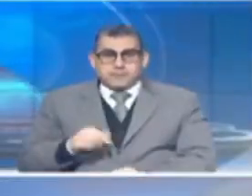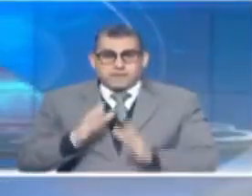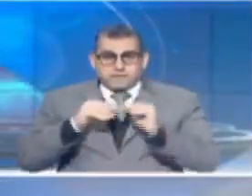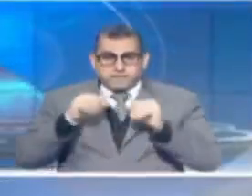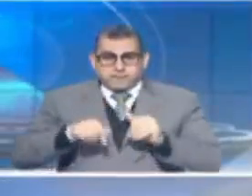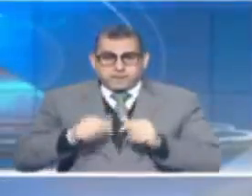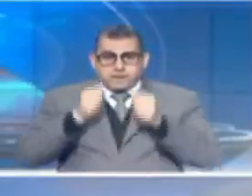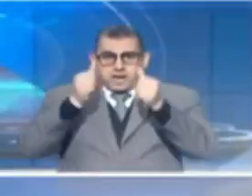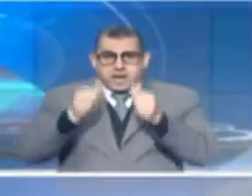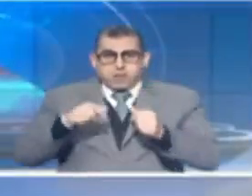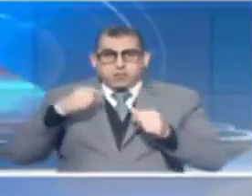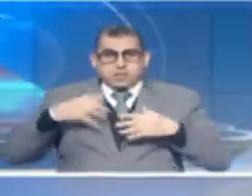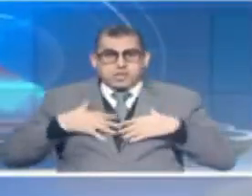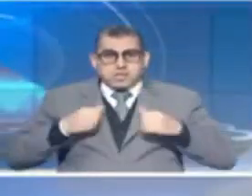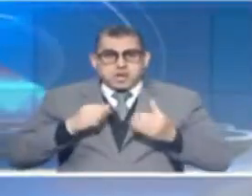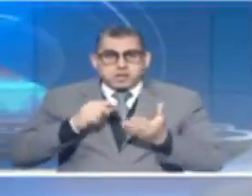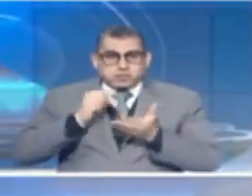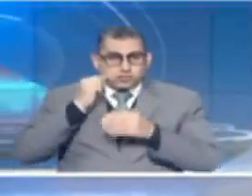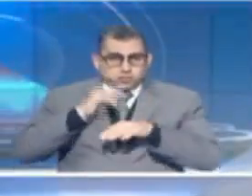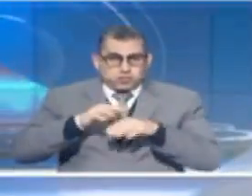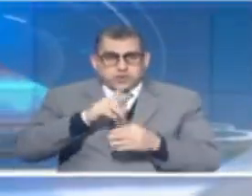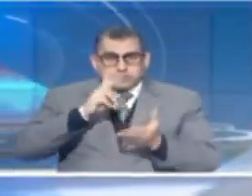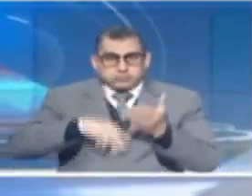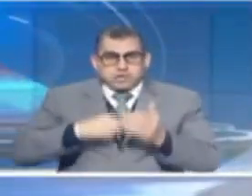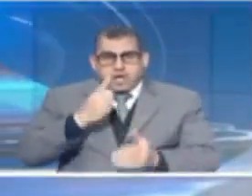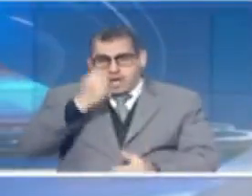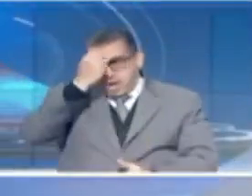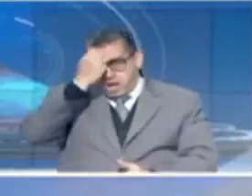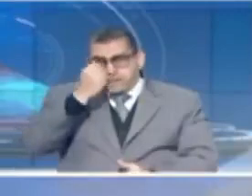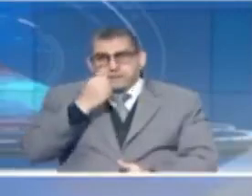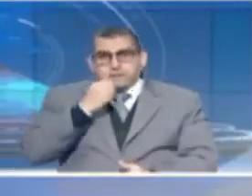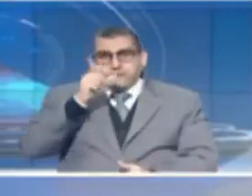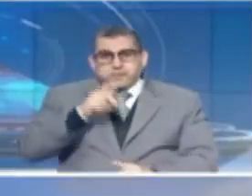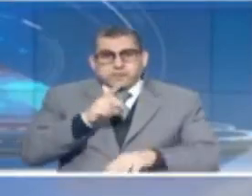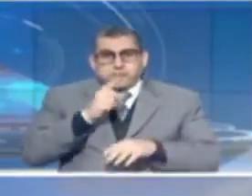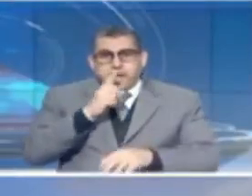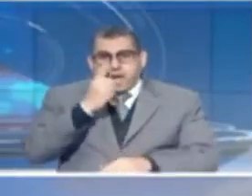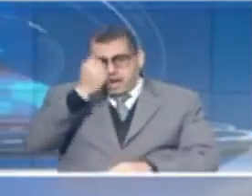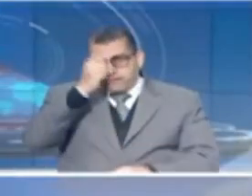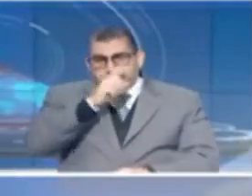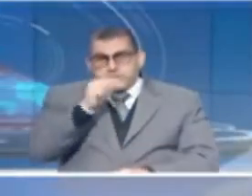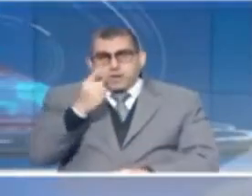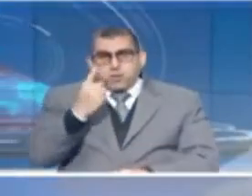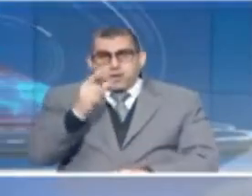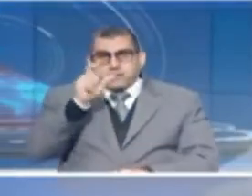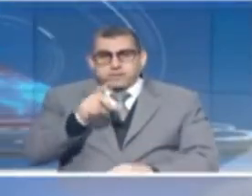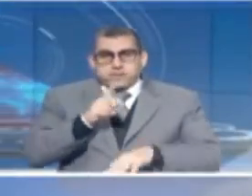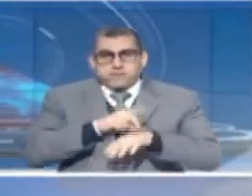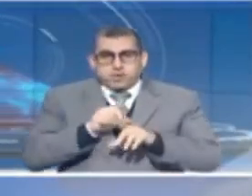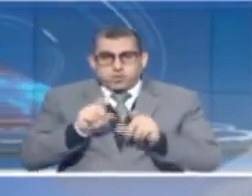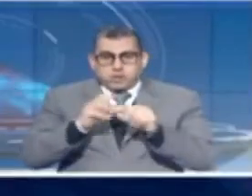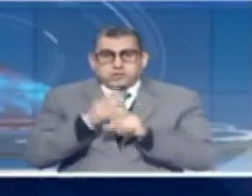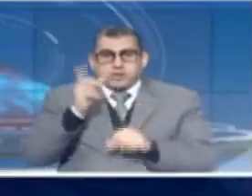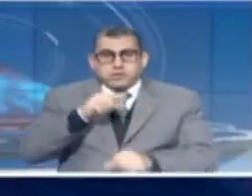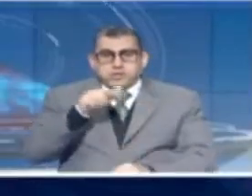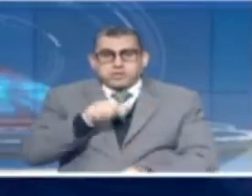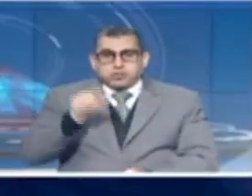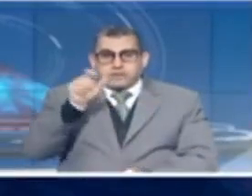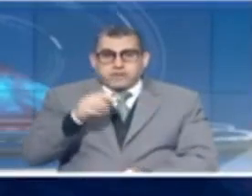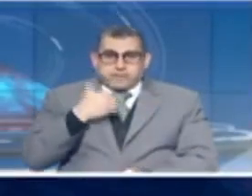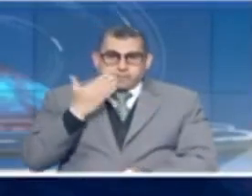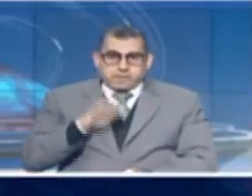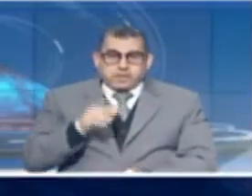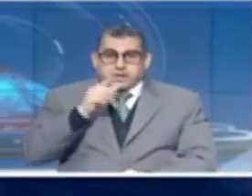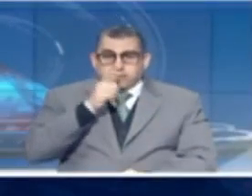محليا، أعلنت وزارة الصحة والسكان تسجيل 1000 إصابة جديدة و101 بفيروس كورونا و26 حالة وفاة،